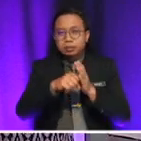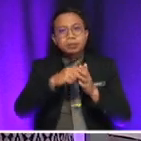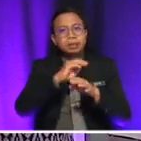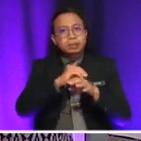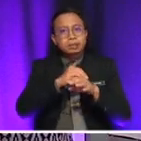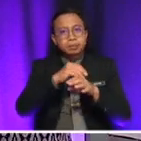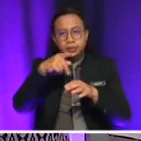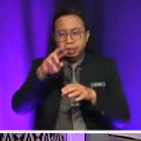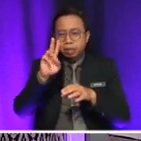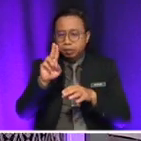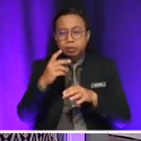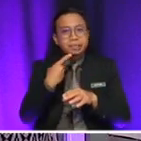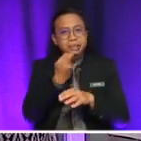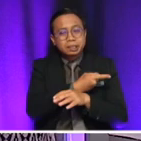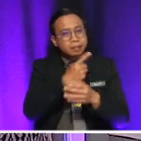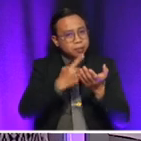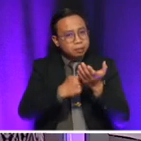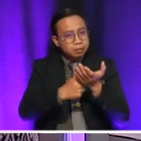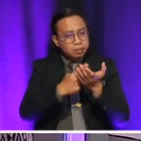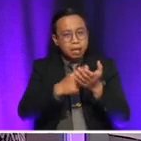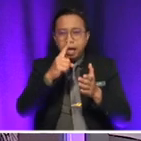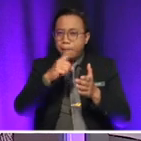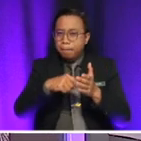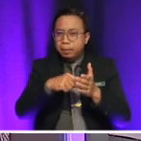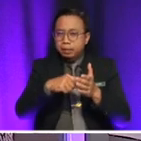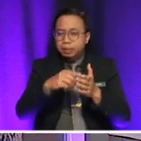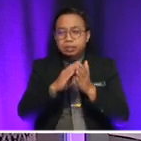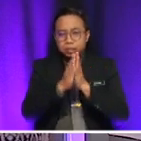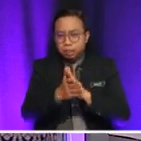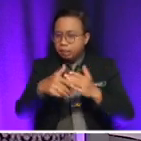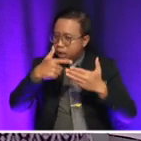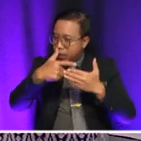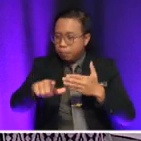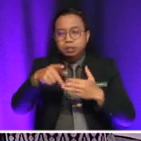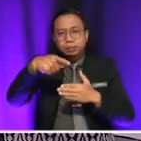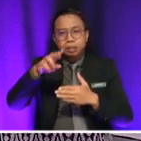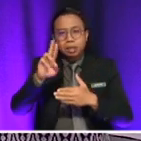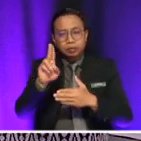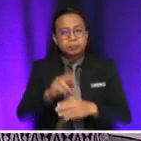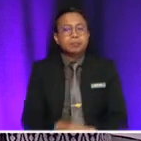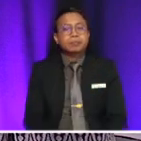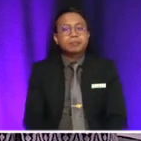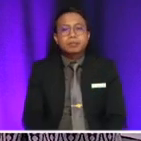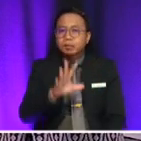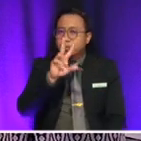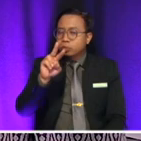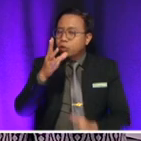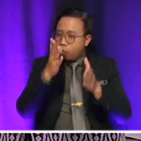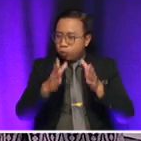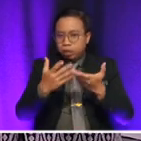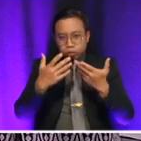ini kita akan bincangkan pula Apa yang terjadi selepas peliharanya Oke 52 orang telah